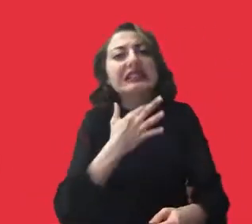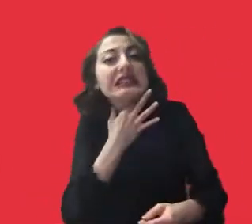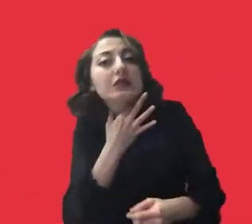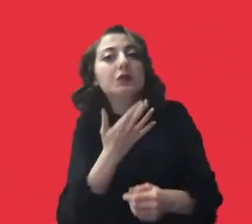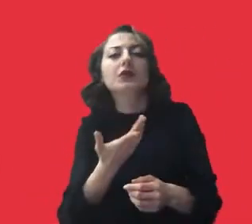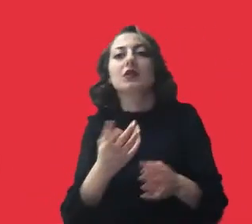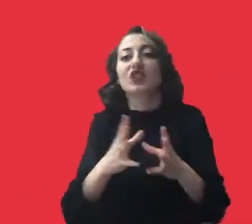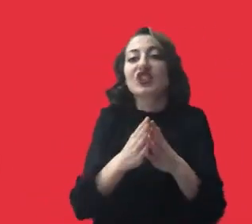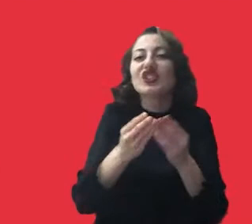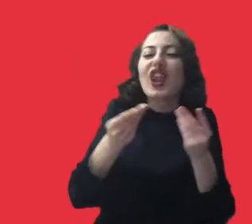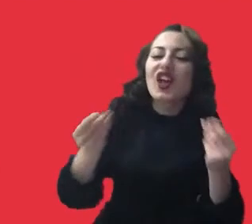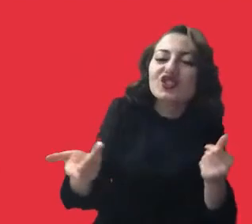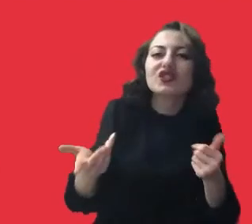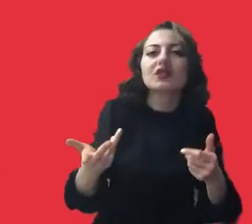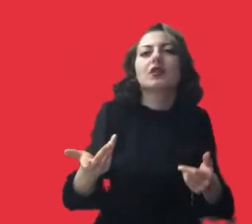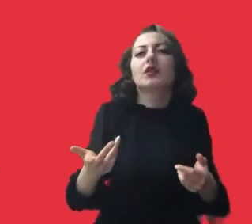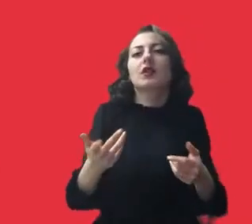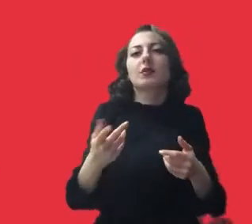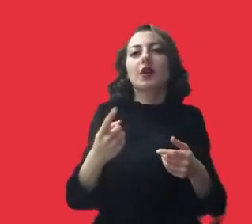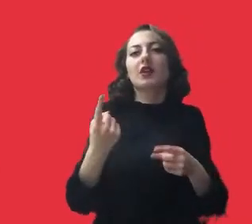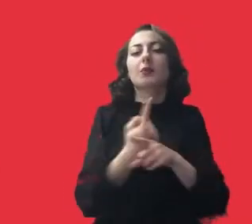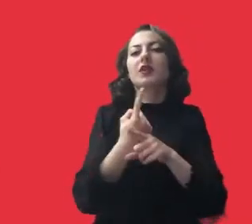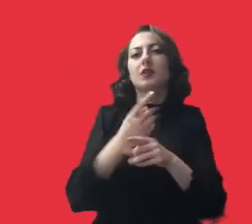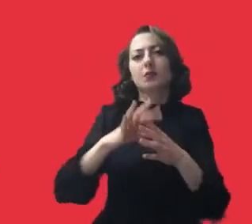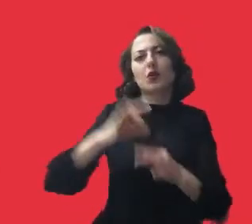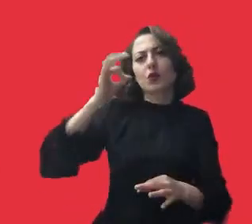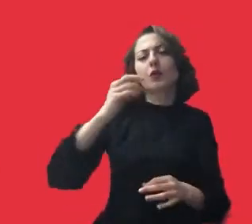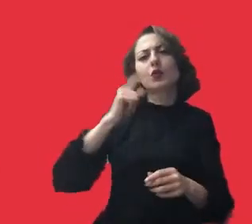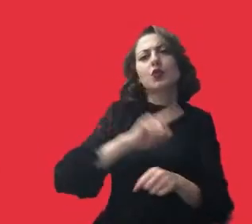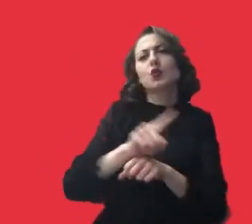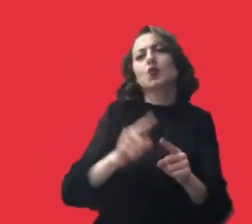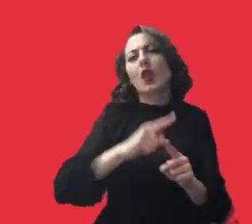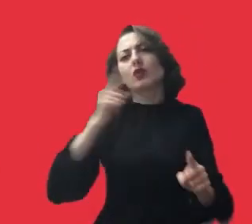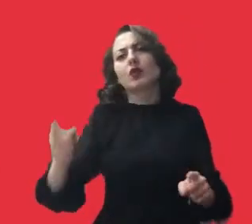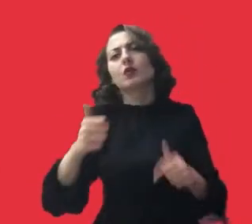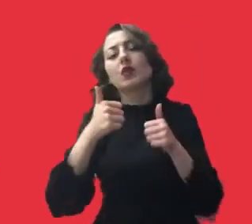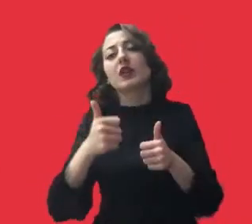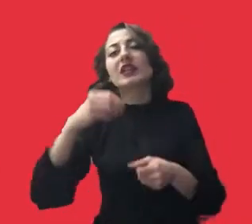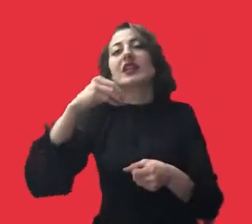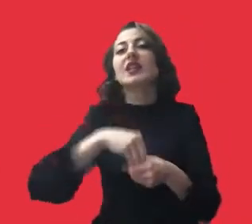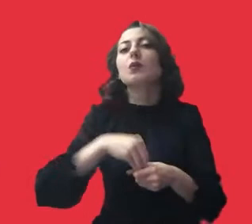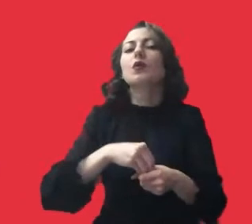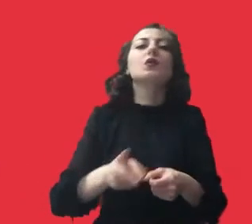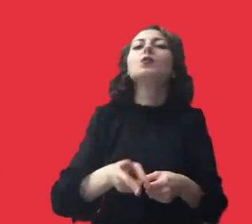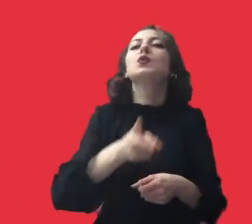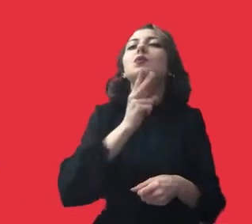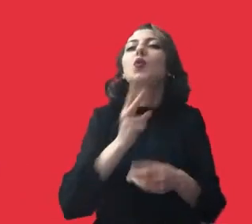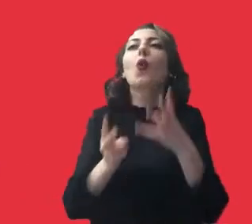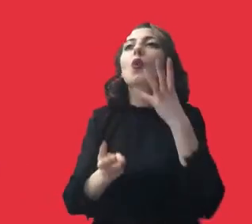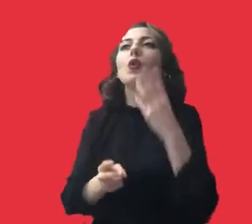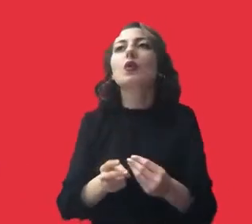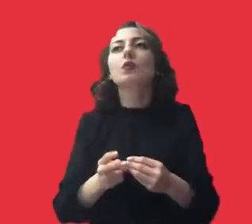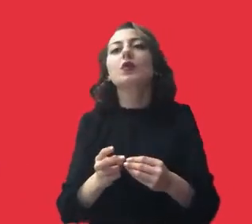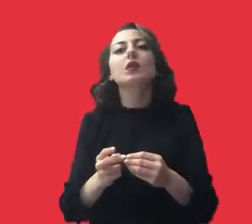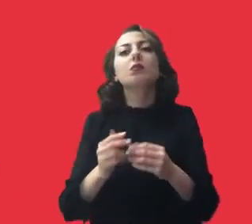new needs biraz daha böyle of vücut these bir hale refugees. For getirildiği bir that süreçten reason, geçtik. we İçinde concentrated on making the son process a olduğumuz little bit ve more sosyal rigid. uyum diye